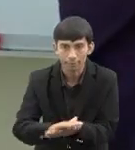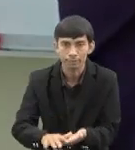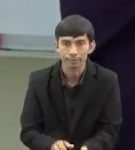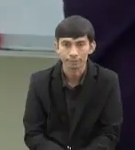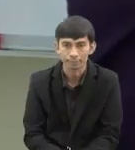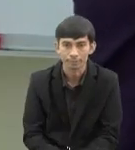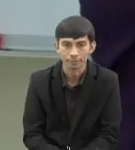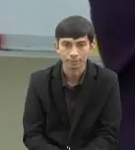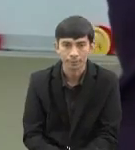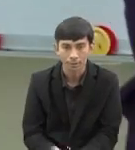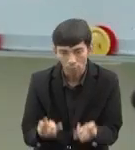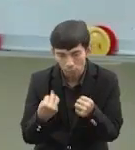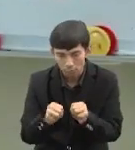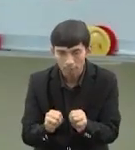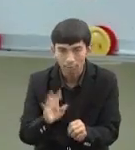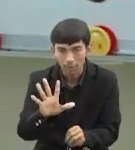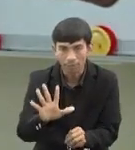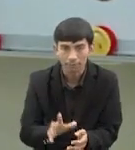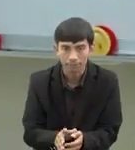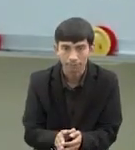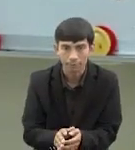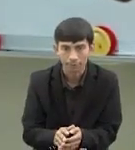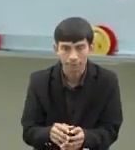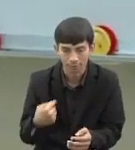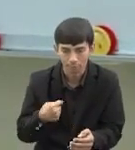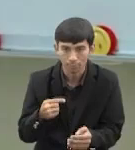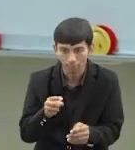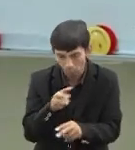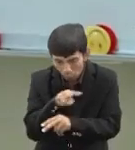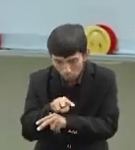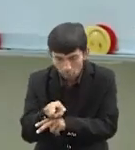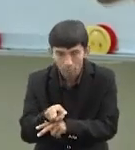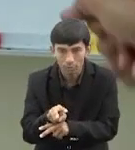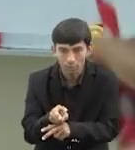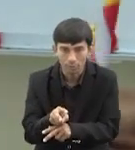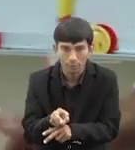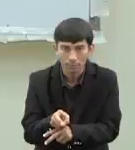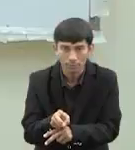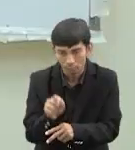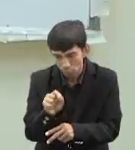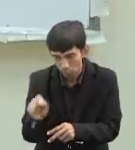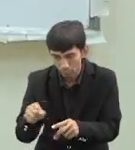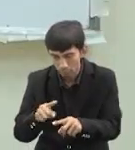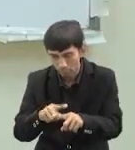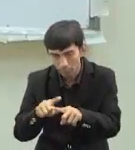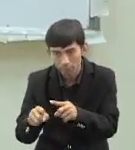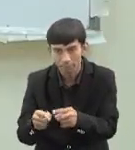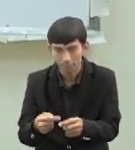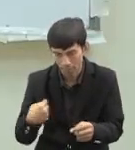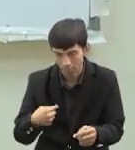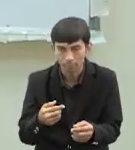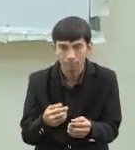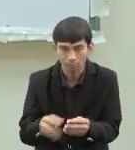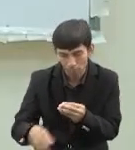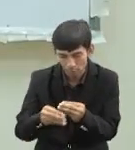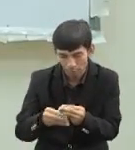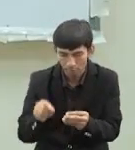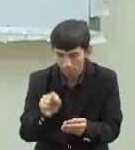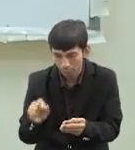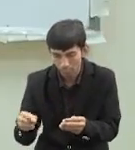cứ chi vị thi tiếng pram tại này cứ con rock hay con ấy rock ban chuẩn lịch sinh pin này cứ có ban đáy nè con á bình thay chuẩn lịch sinh sinh tiệt